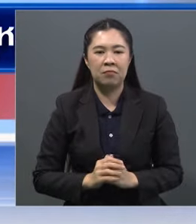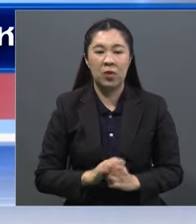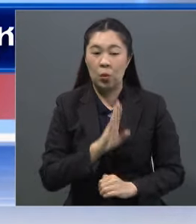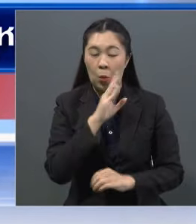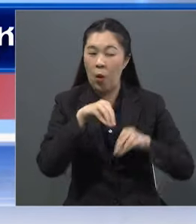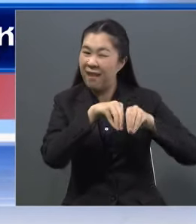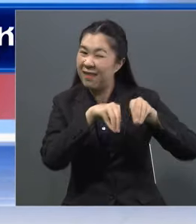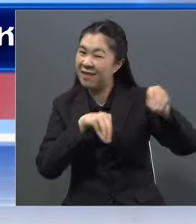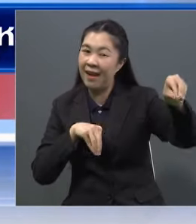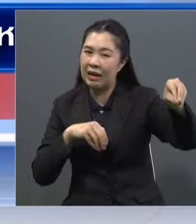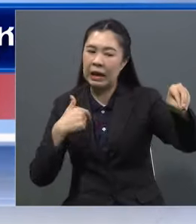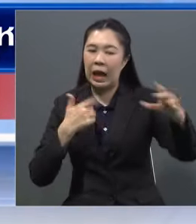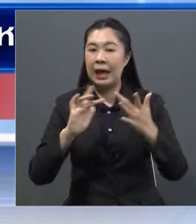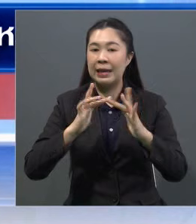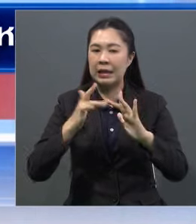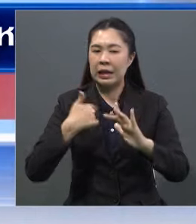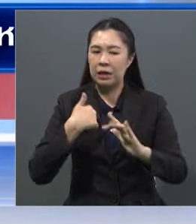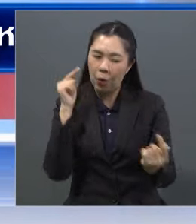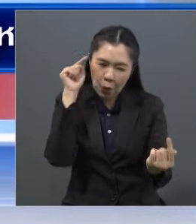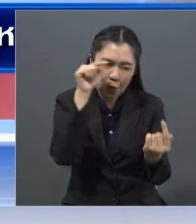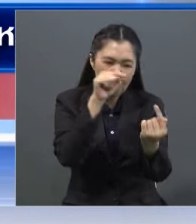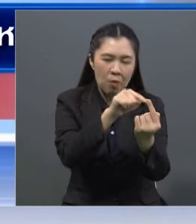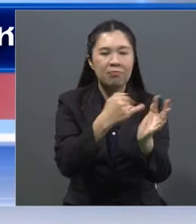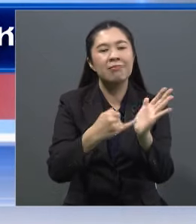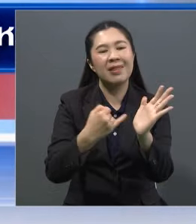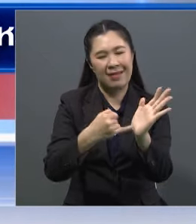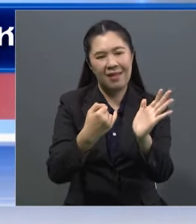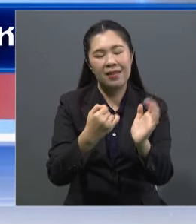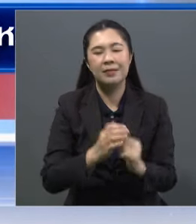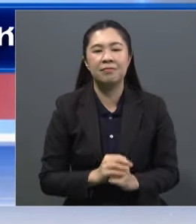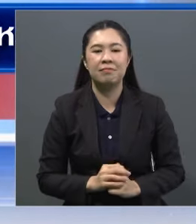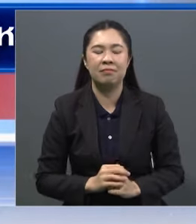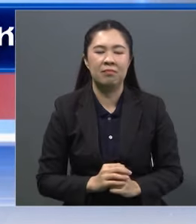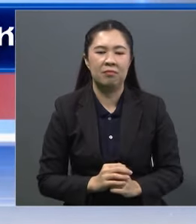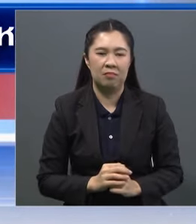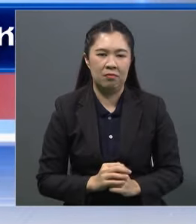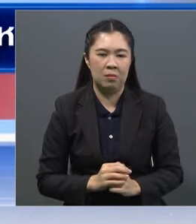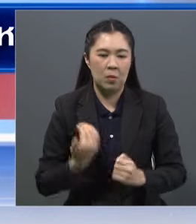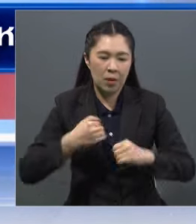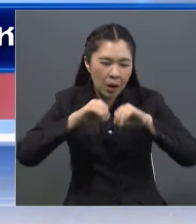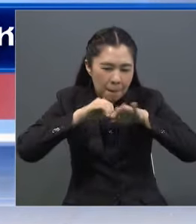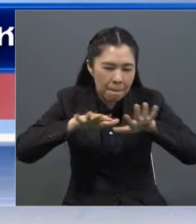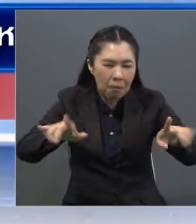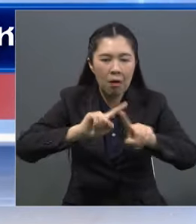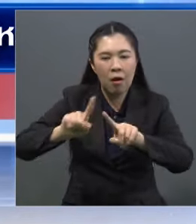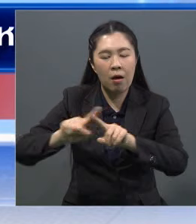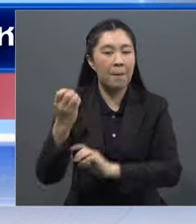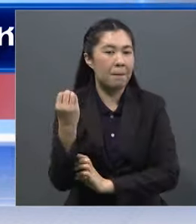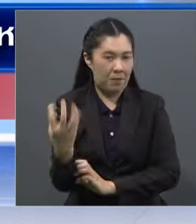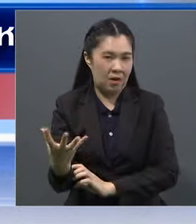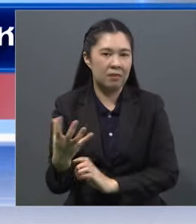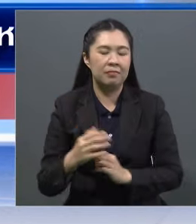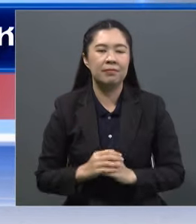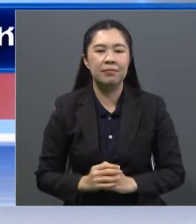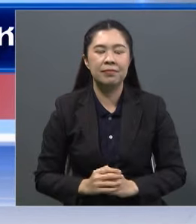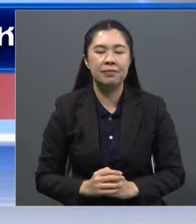ามีอินเทอร์เน็ตเนี่ยก็สามารถเข้าถึงบุหรี่ไฟฟ้าได้อันนี้ก็ทำให้มีการแพร่กระจายกันมากขึ้นนะคะแล้วก็